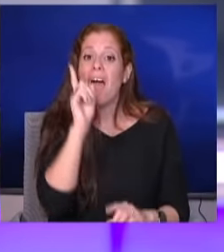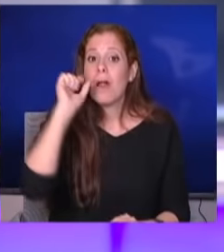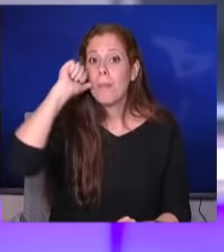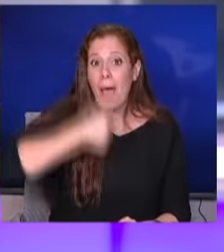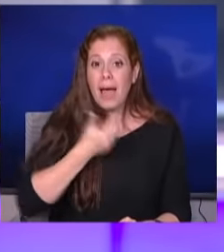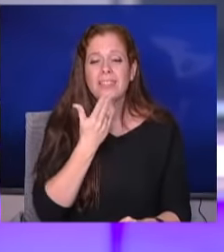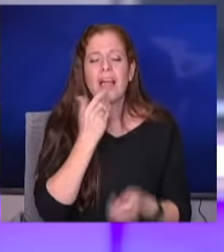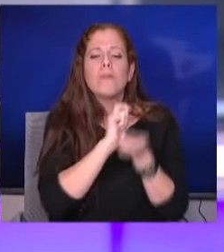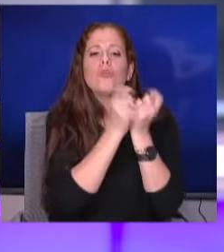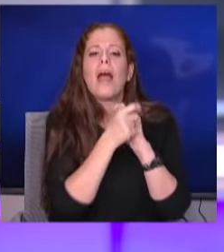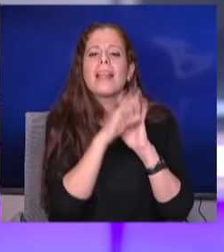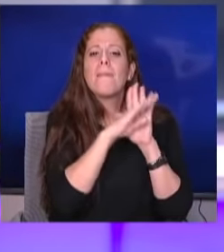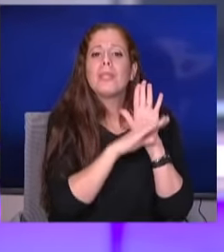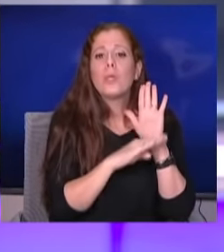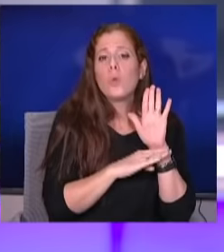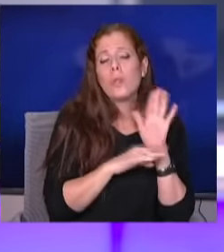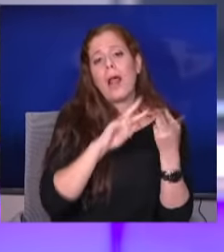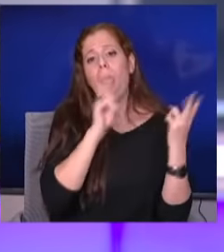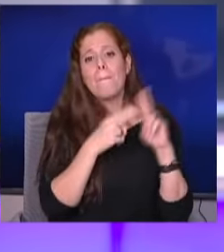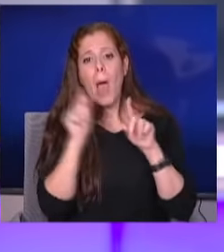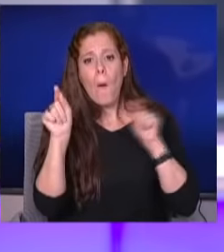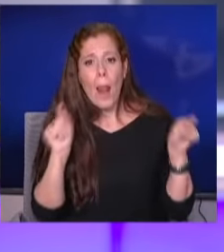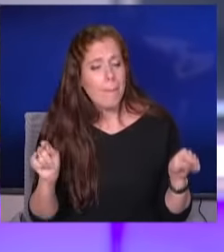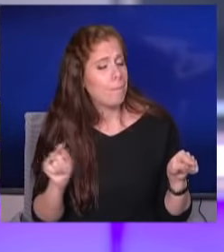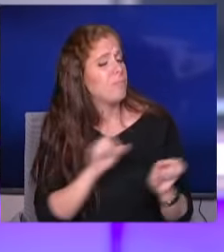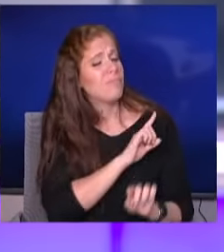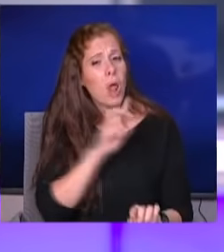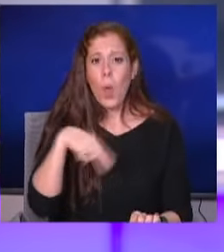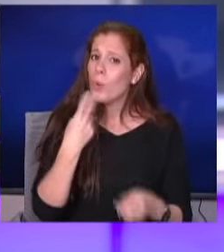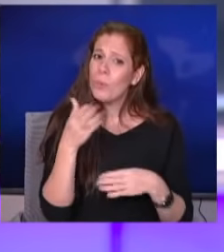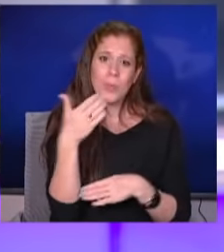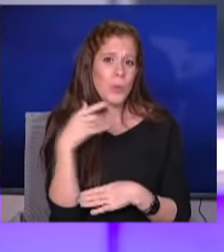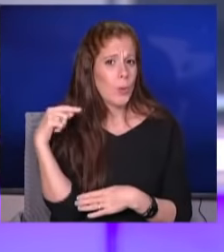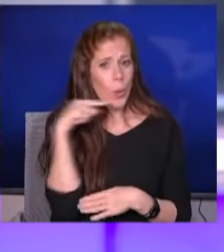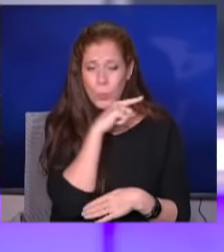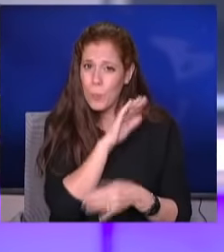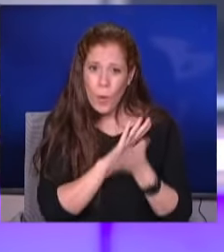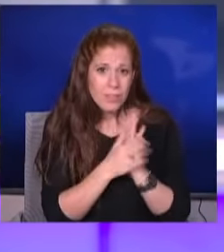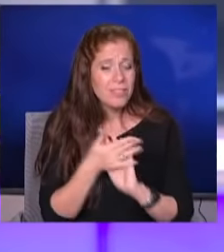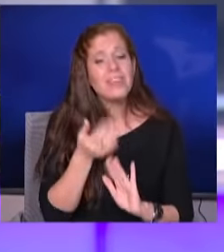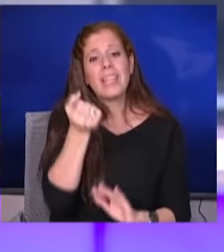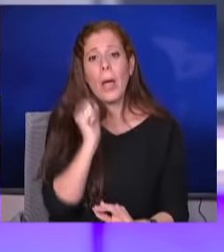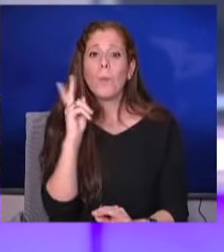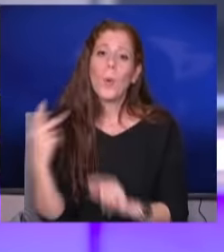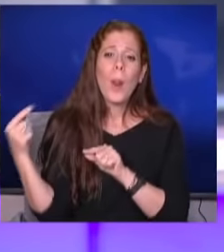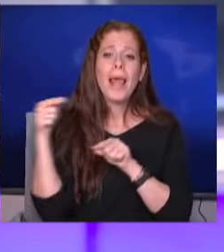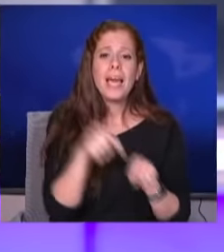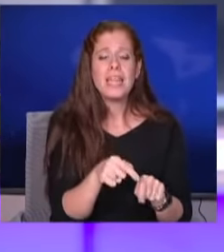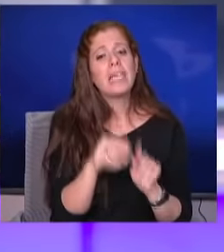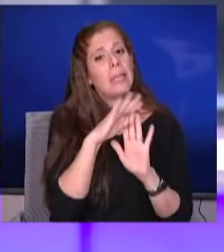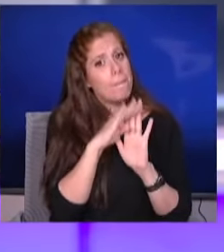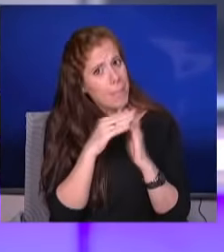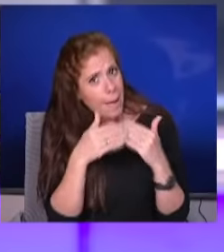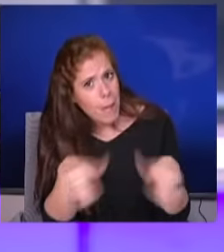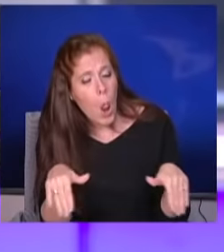את המדיניות כלפי העולם. לא יהיו יותר מדינות אדומות, תיירים יוכלו להיכנס במגבלות, אין